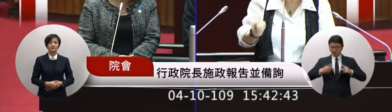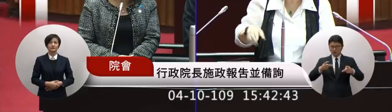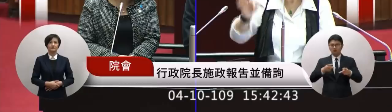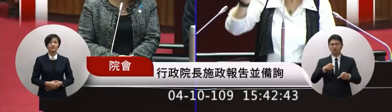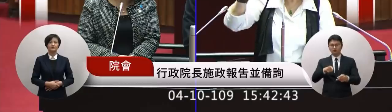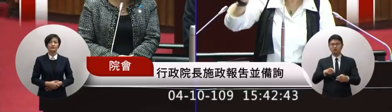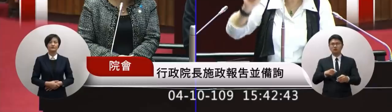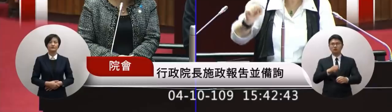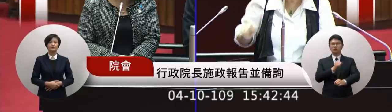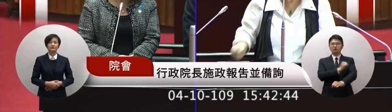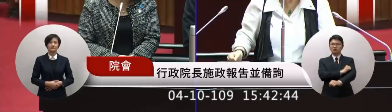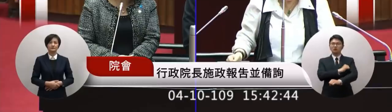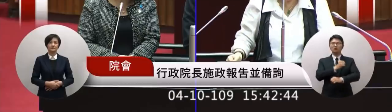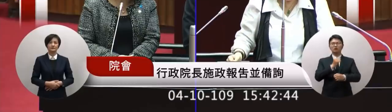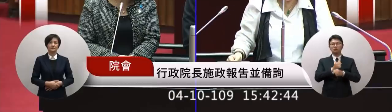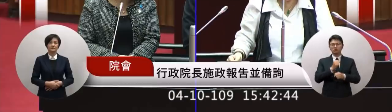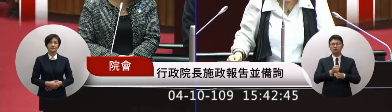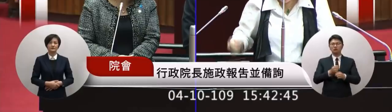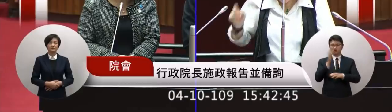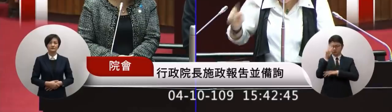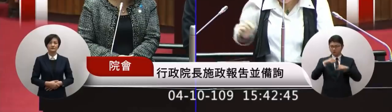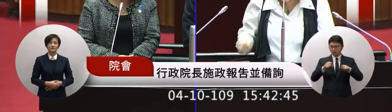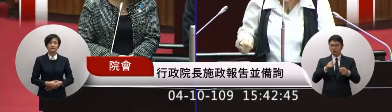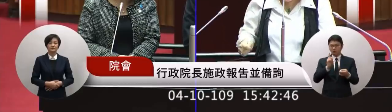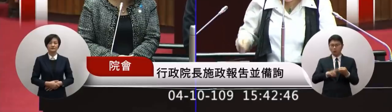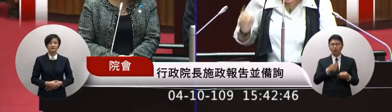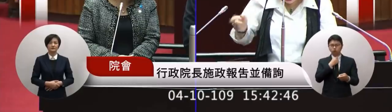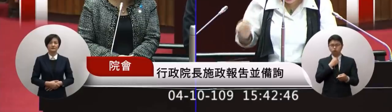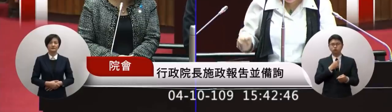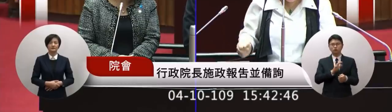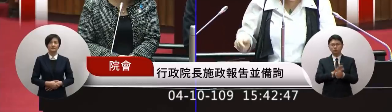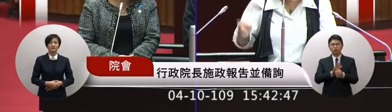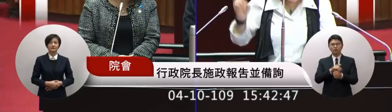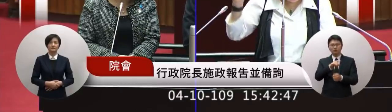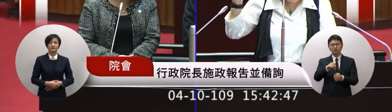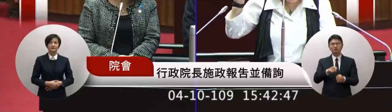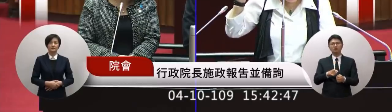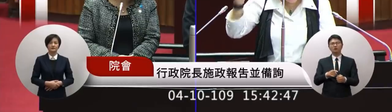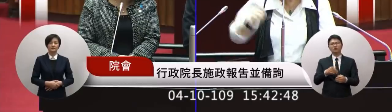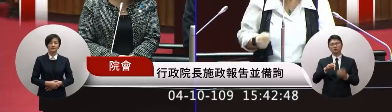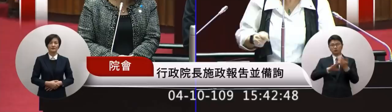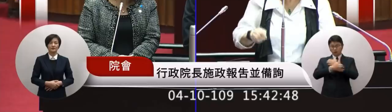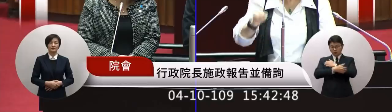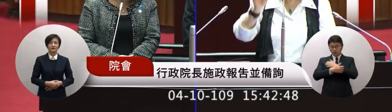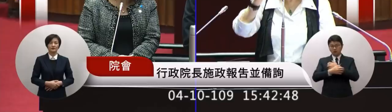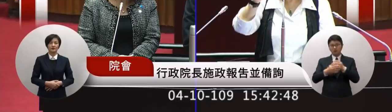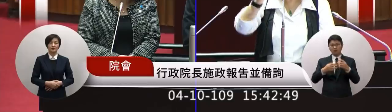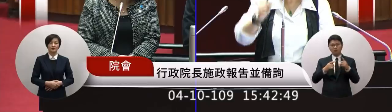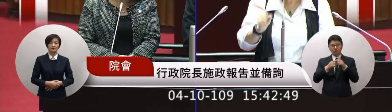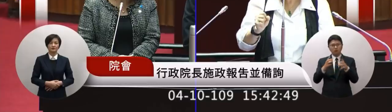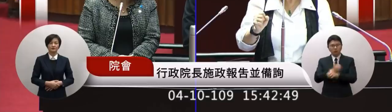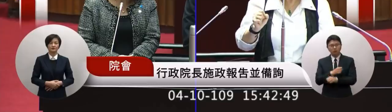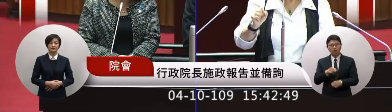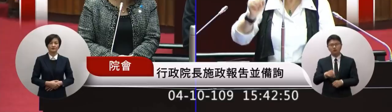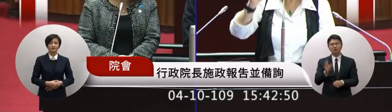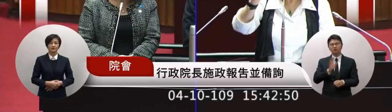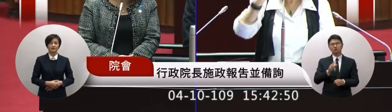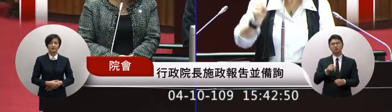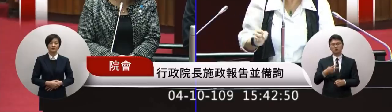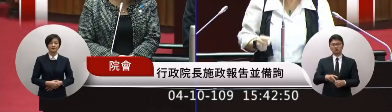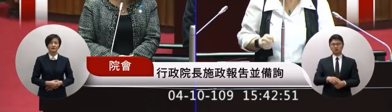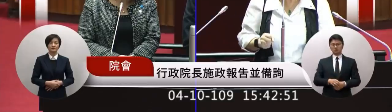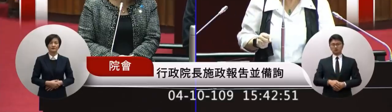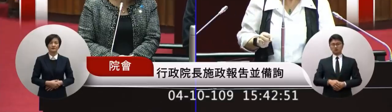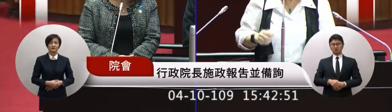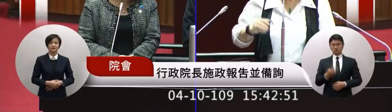动政策，可以降低失联劳工啊。其实 我更关心的是，我们现在这家